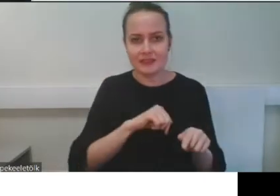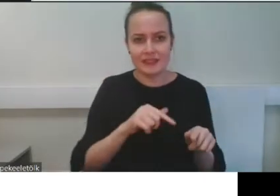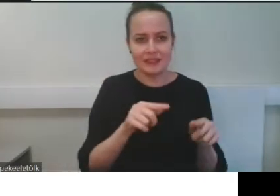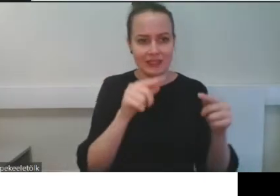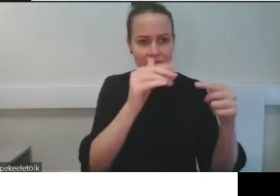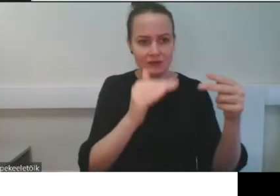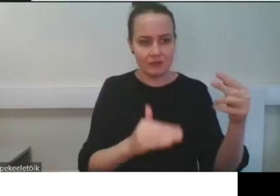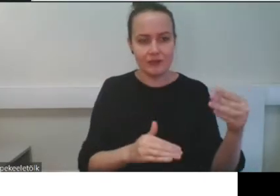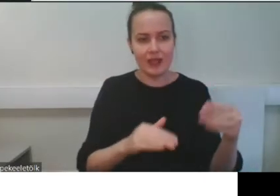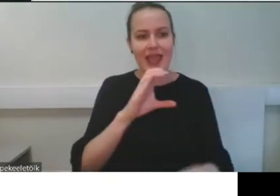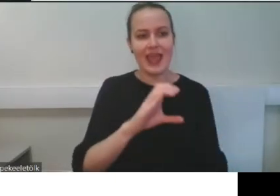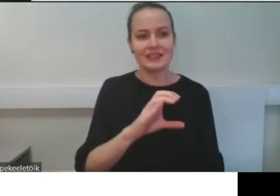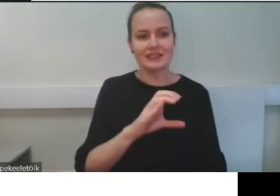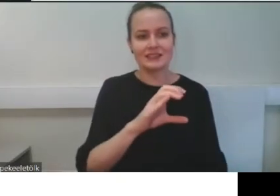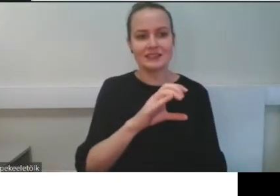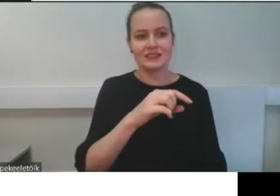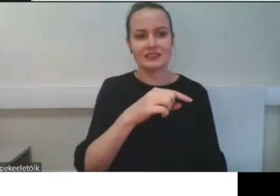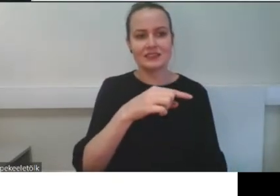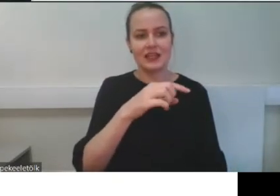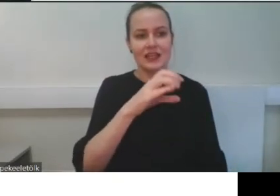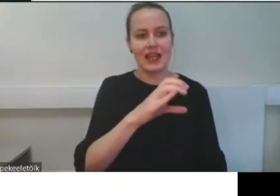et täna neid andmeid kogutakse